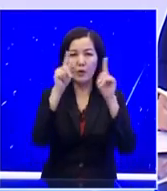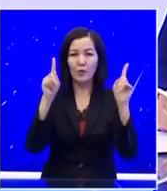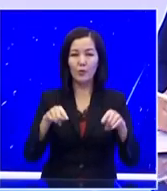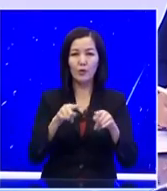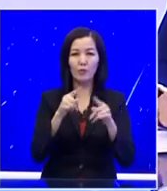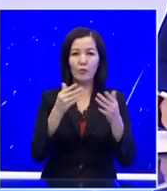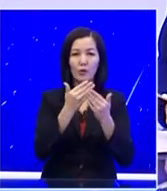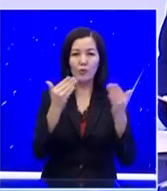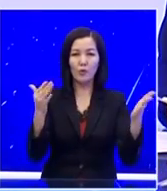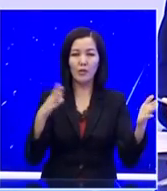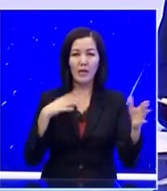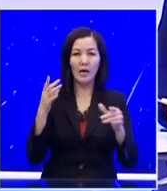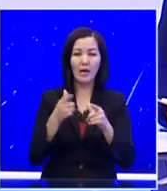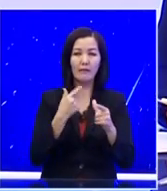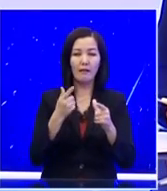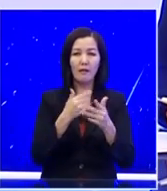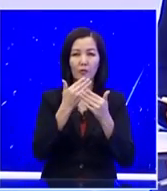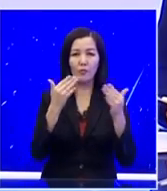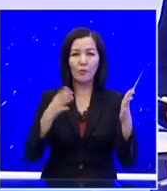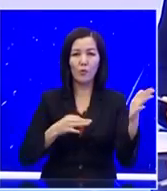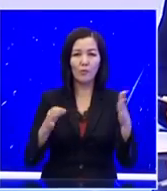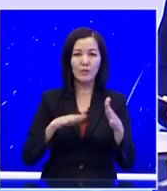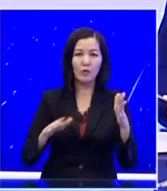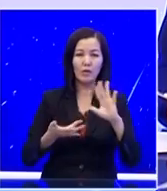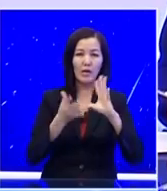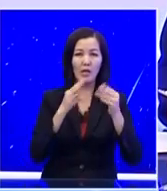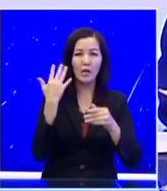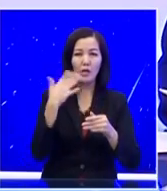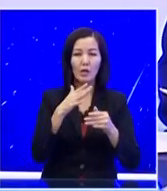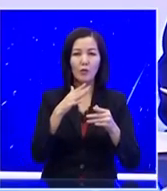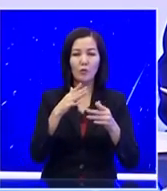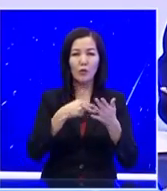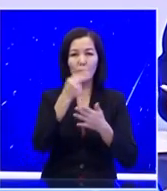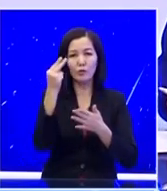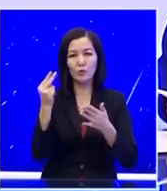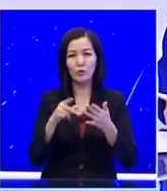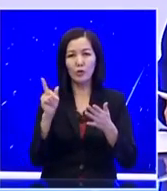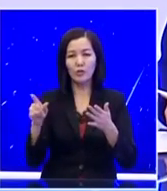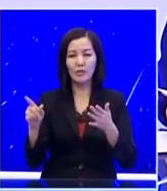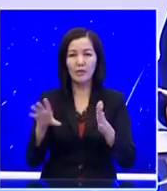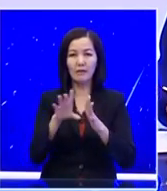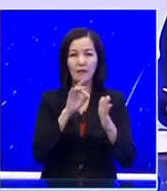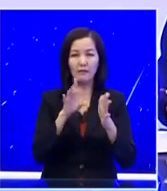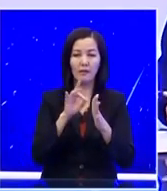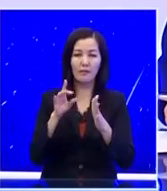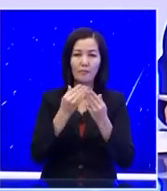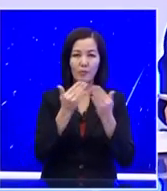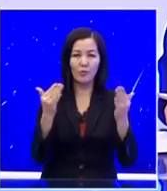көркемөнер галереясына қойылды. Аталған көрмеге облыстың аудан қалаларынан 50-ге жуық қолөнер шеберлерінің туындылары таңдалған.